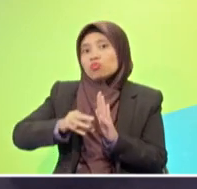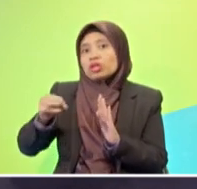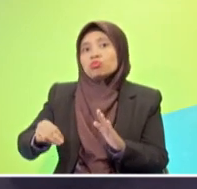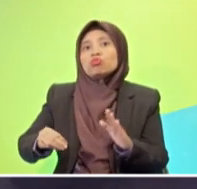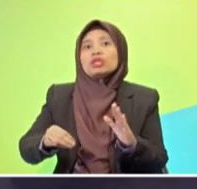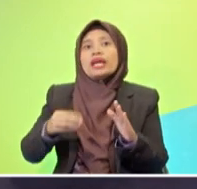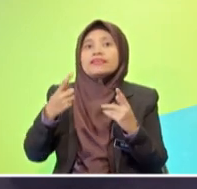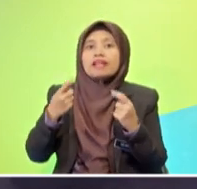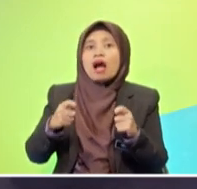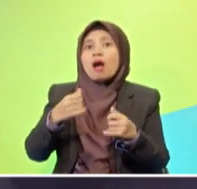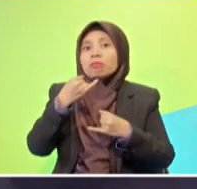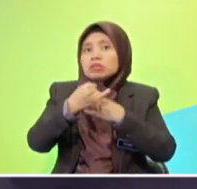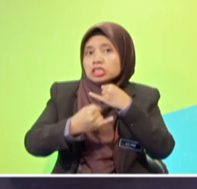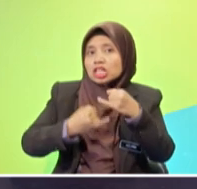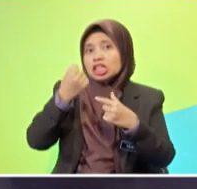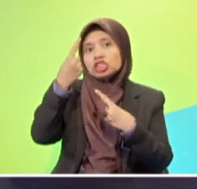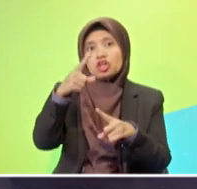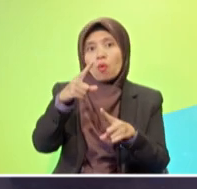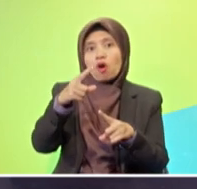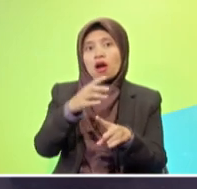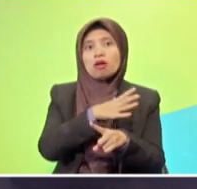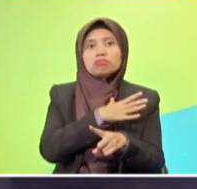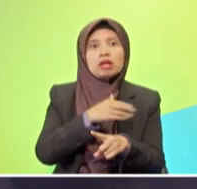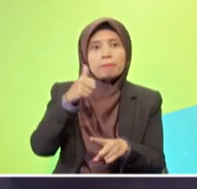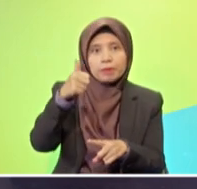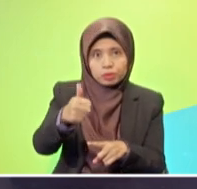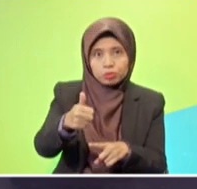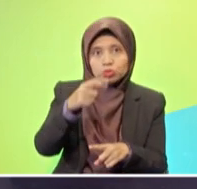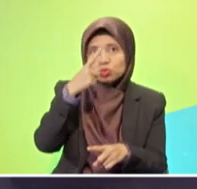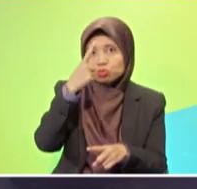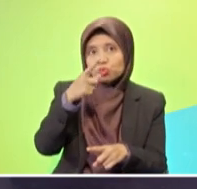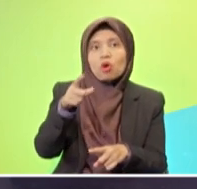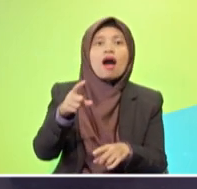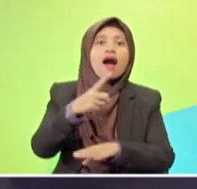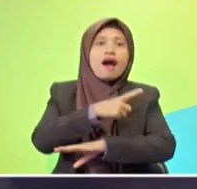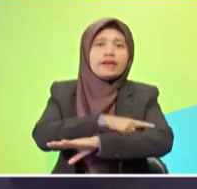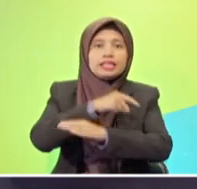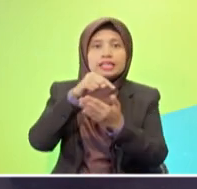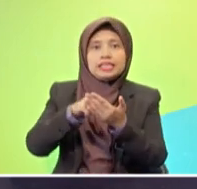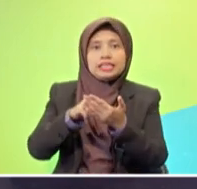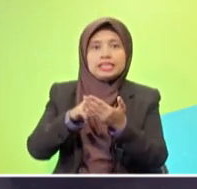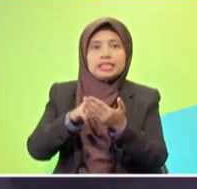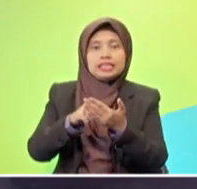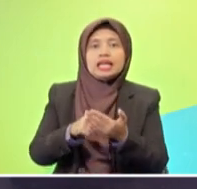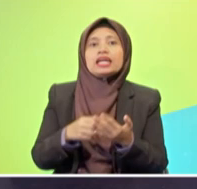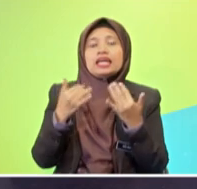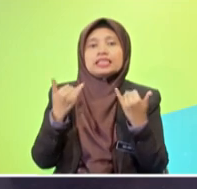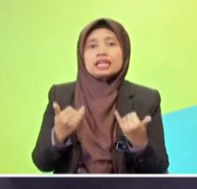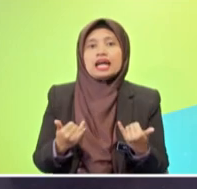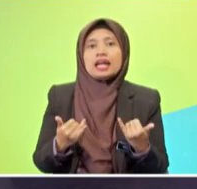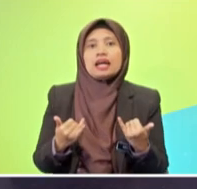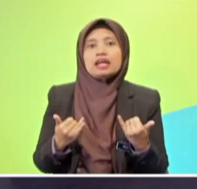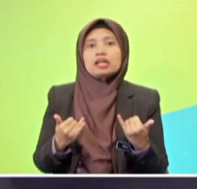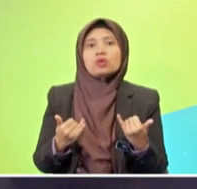dan memberikan prestasi yang sangat penting kali ini ya eee itulah dia nampaknya sekarang ini kumpulan